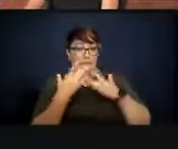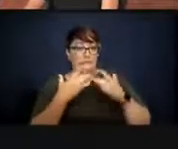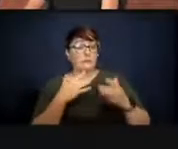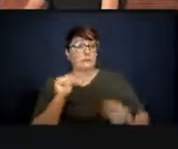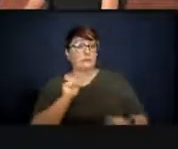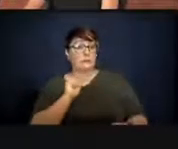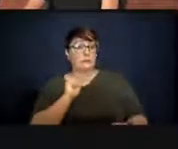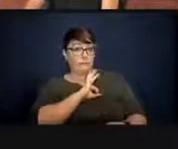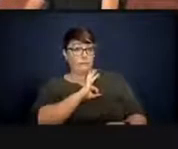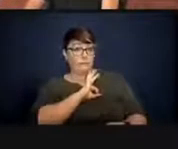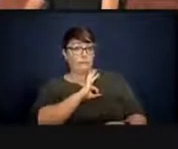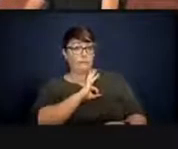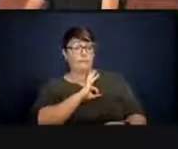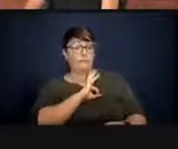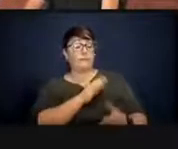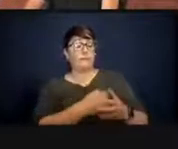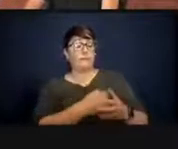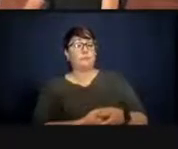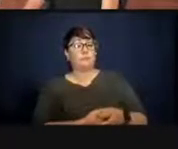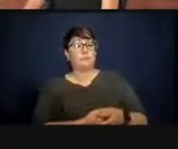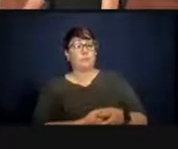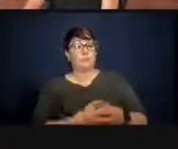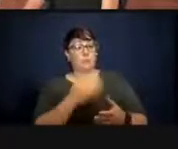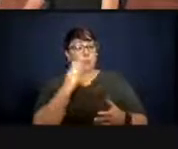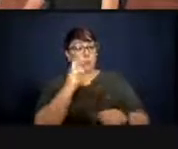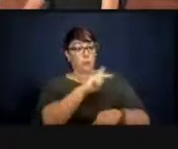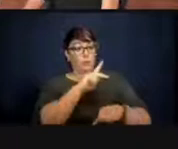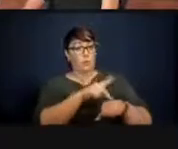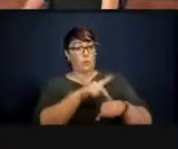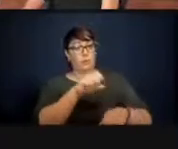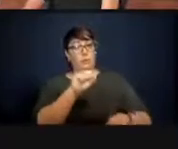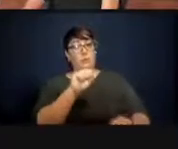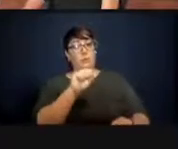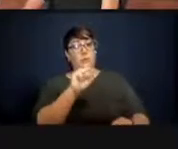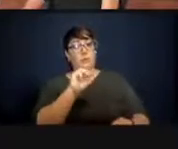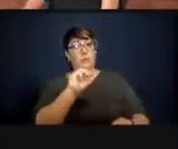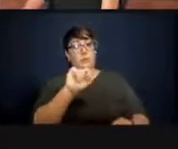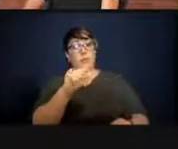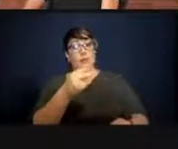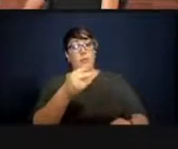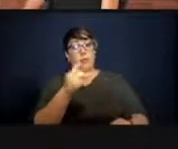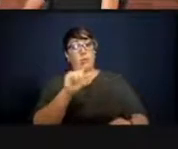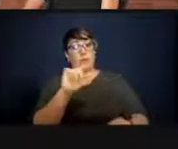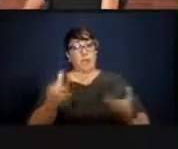Tukizungumza kuhusu uhaba wa walimu,